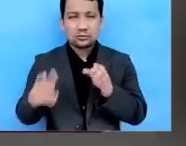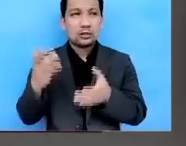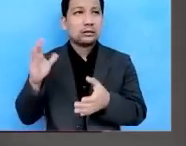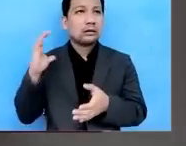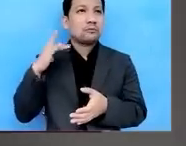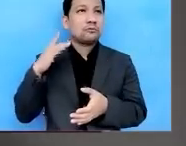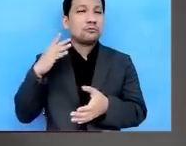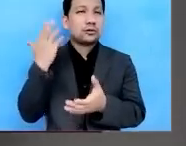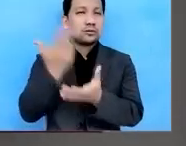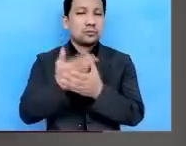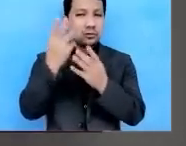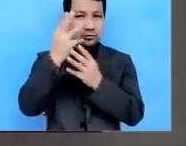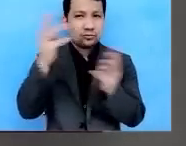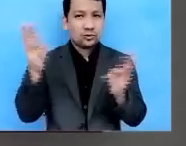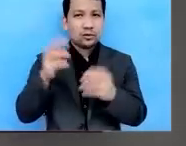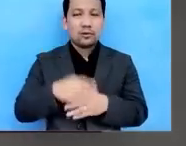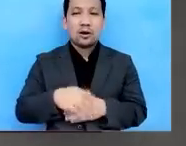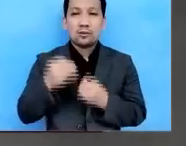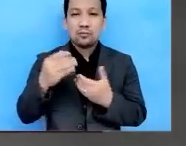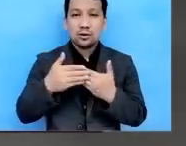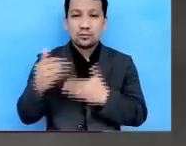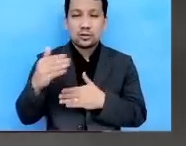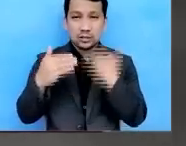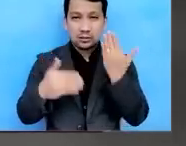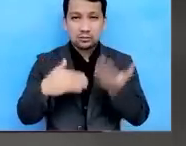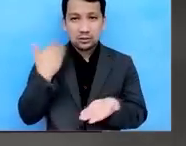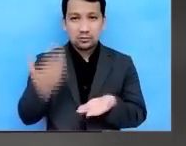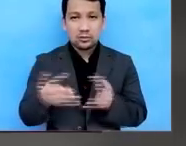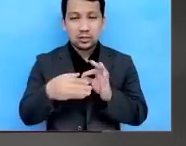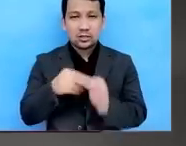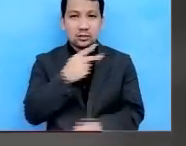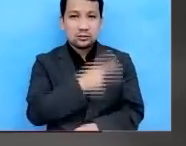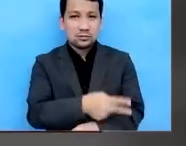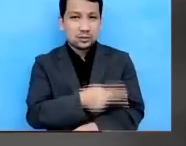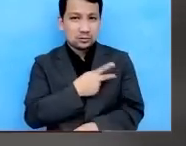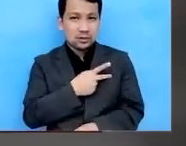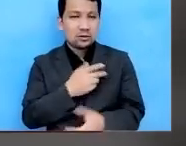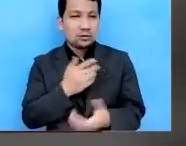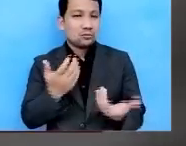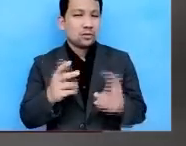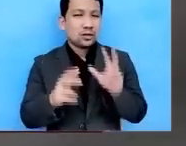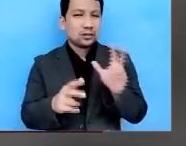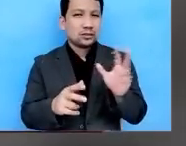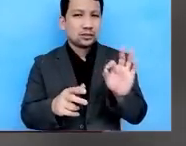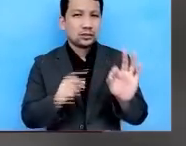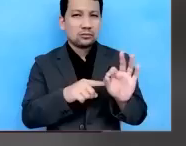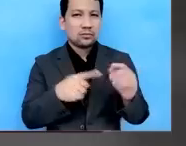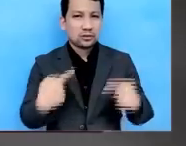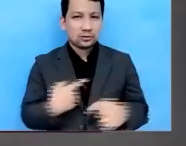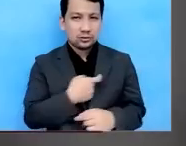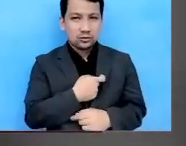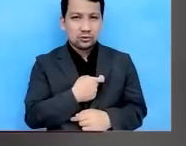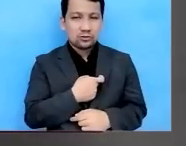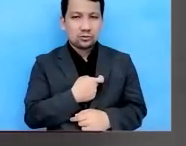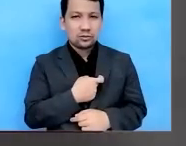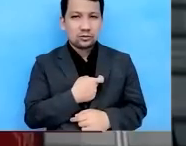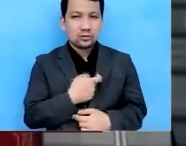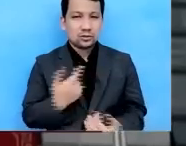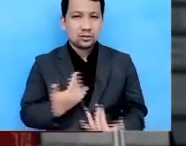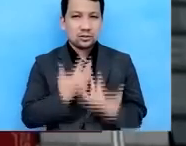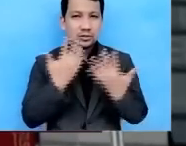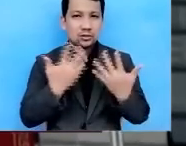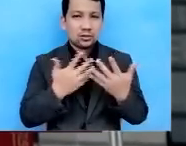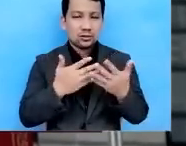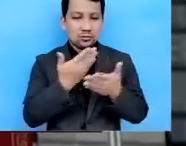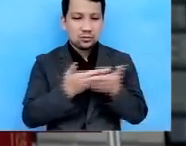nasa bintana. Karamihan sa mga namatay ay mga pasyente, habang 39 naman ang sugatan na sunog na painting materials